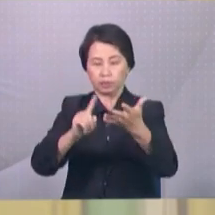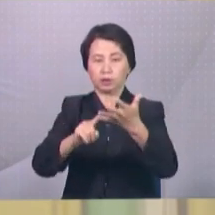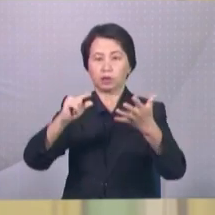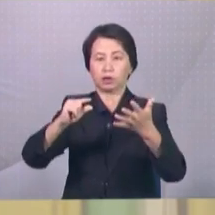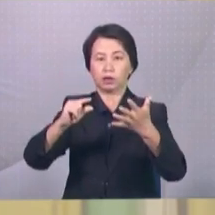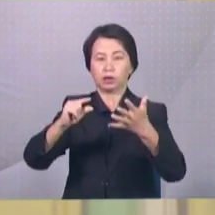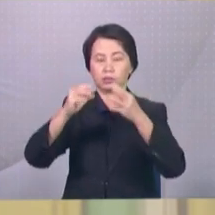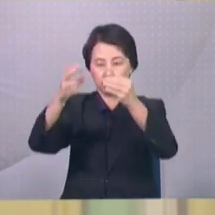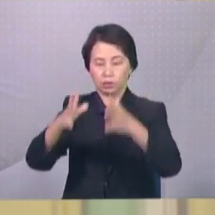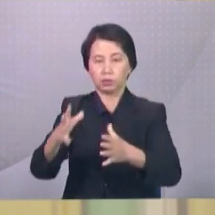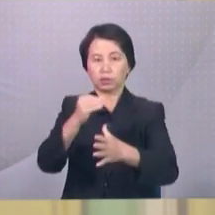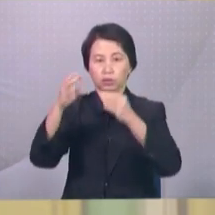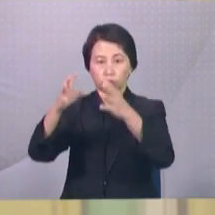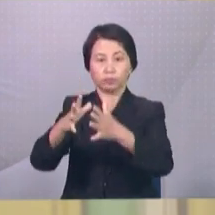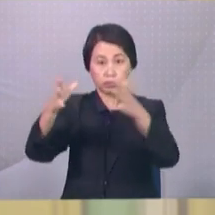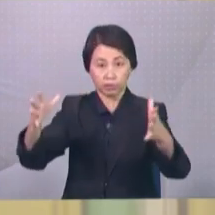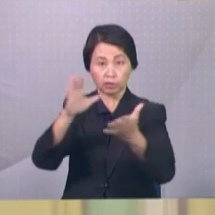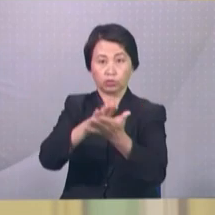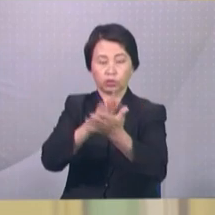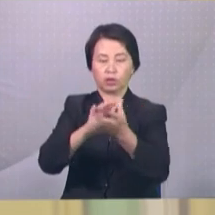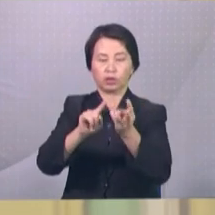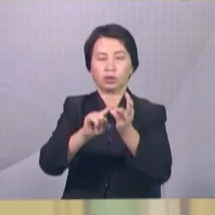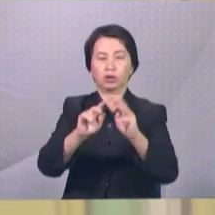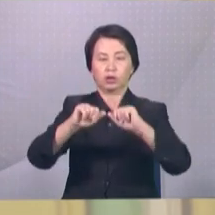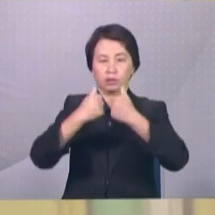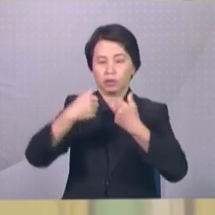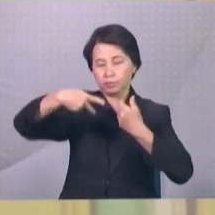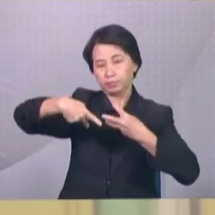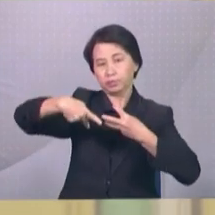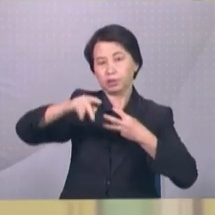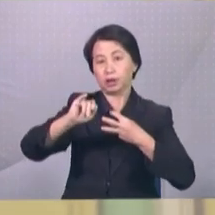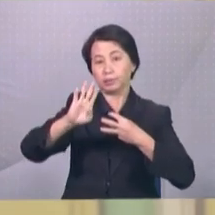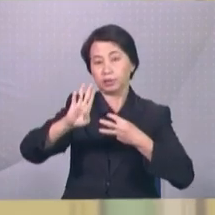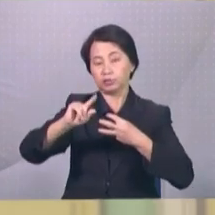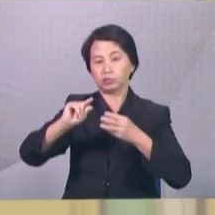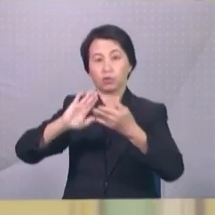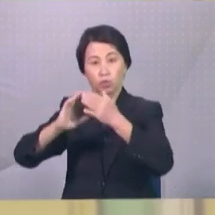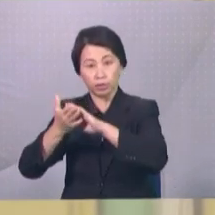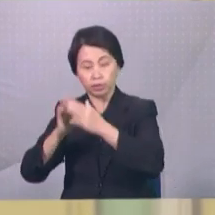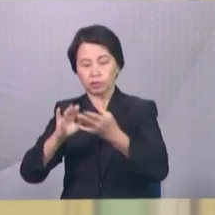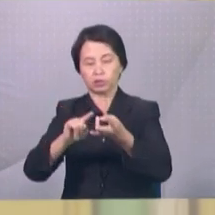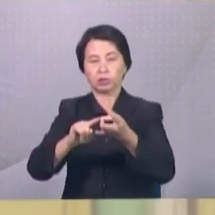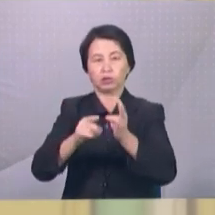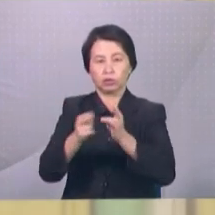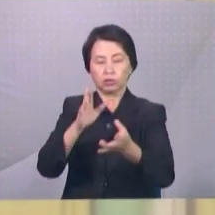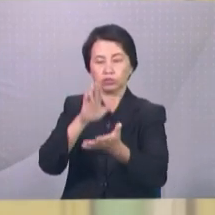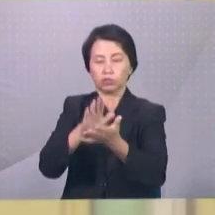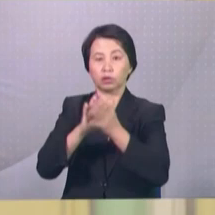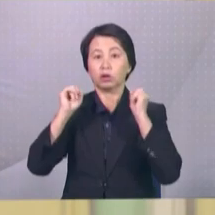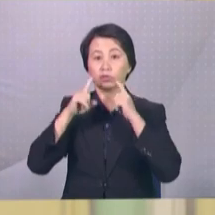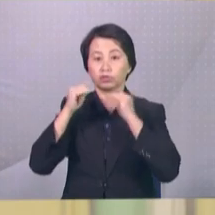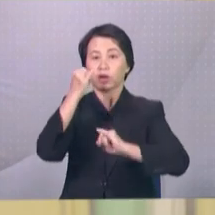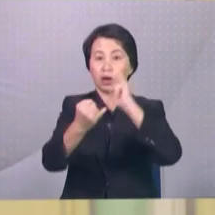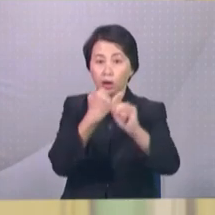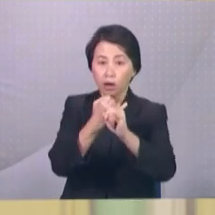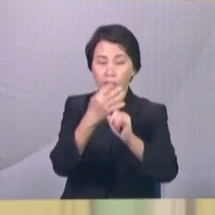Majlis Pengetua serta Guru Besar, Persatuan Ibu Bapa dan Komuniti, Pengusaha Sekolah Swasta Antarabangsa